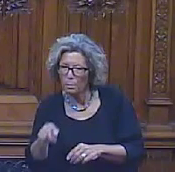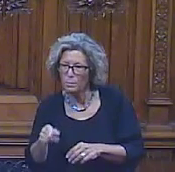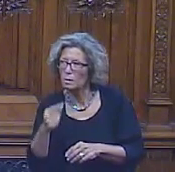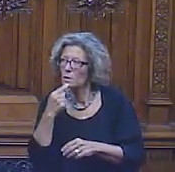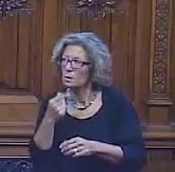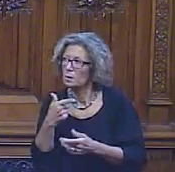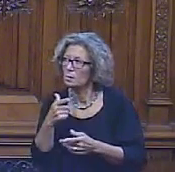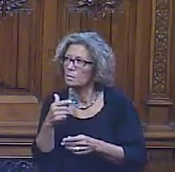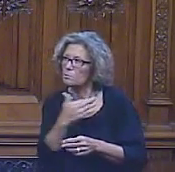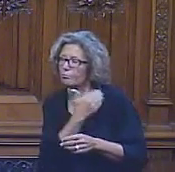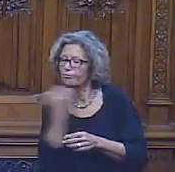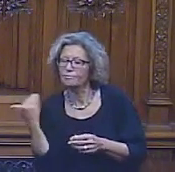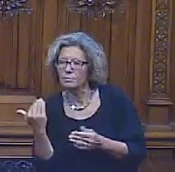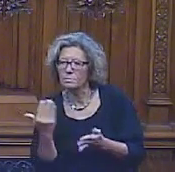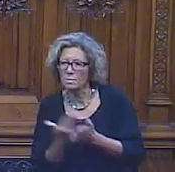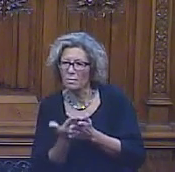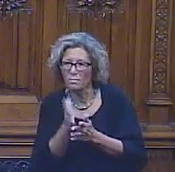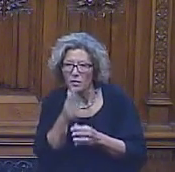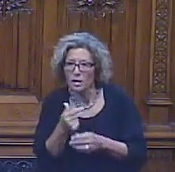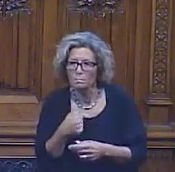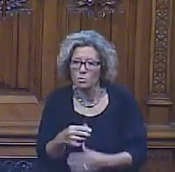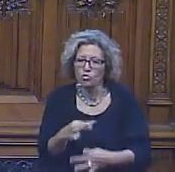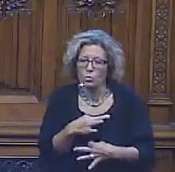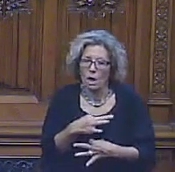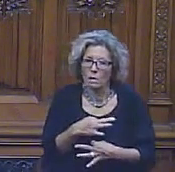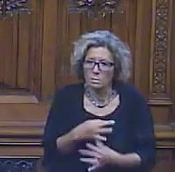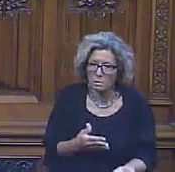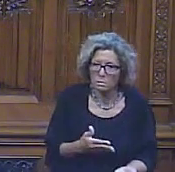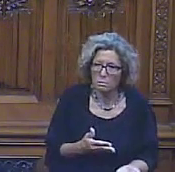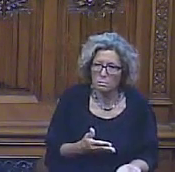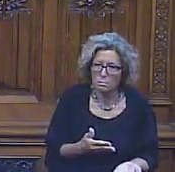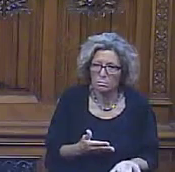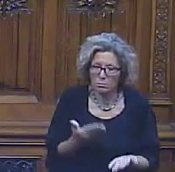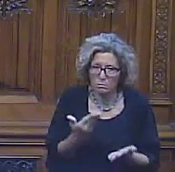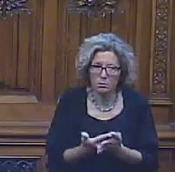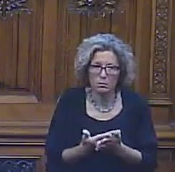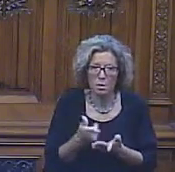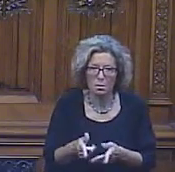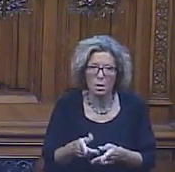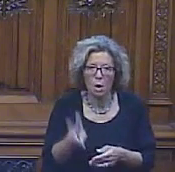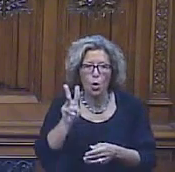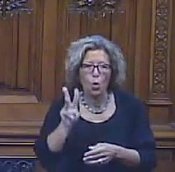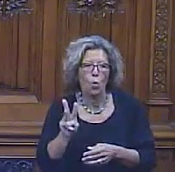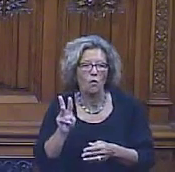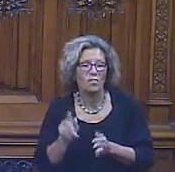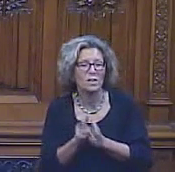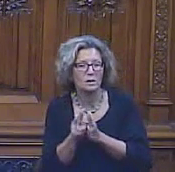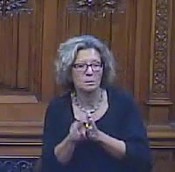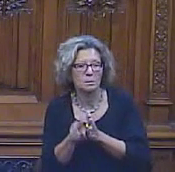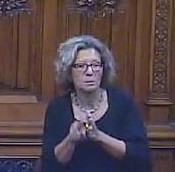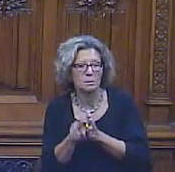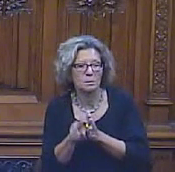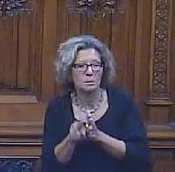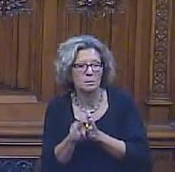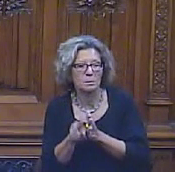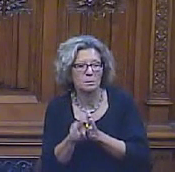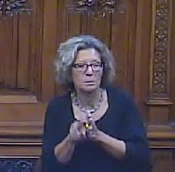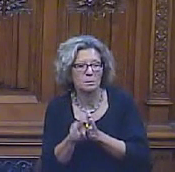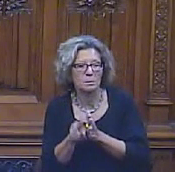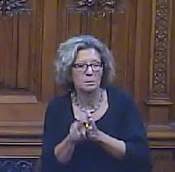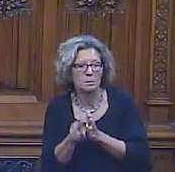Rübe abmacht, ja, da wird mir Angst und Bange, meine Damen und Herren. Und auch das ist Westbahnhof. Es ist nicht nur das Wasserflaschen